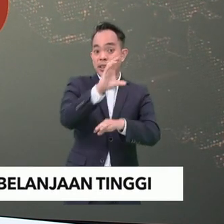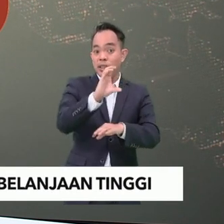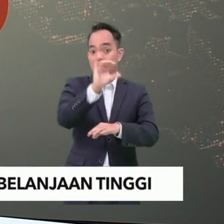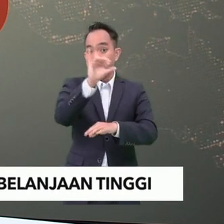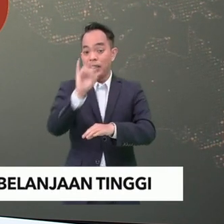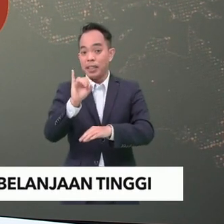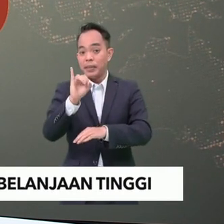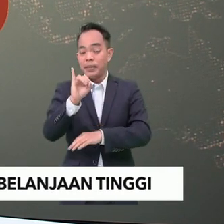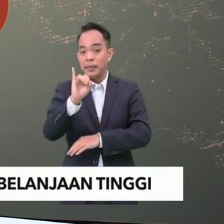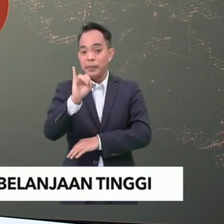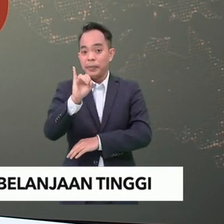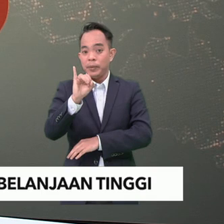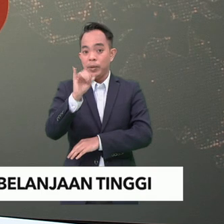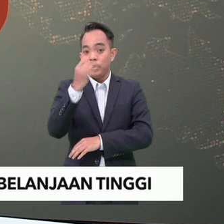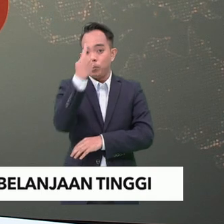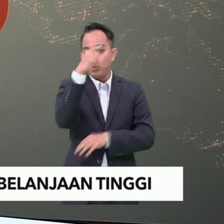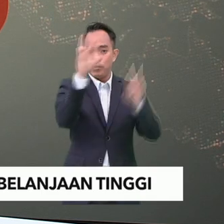Jaya